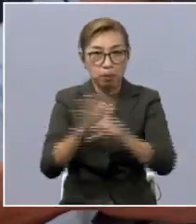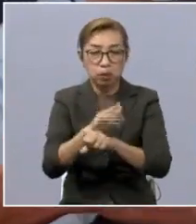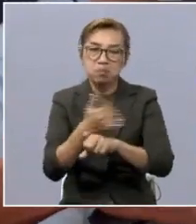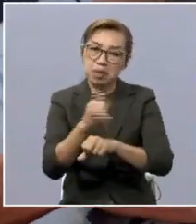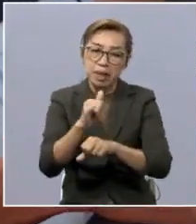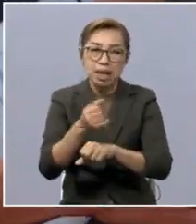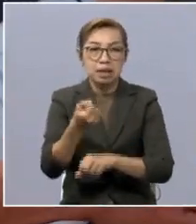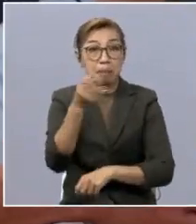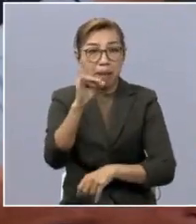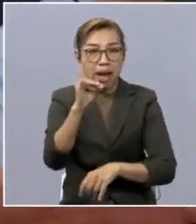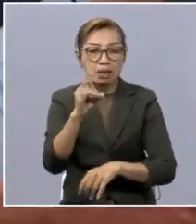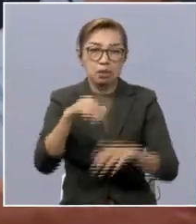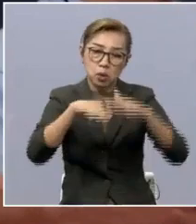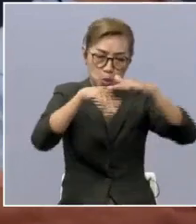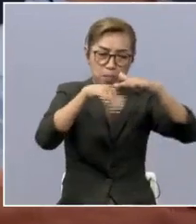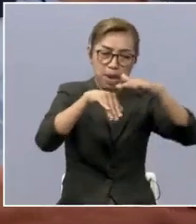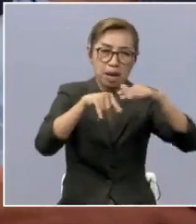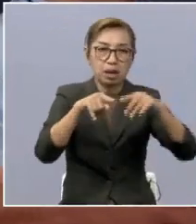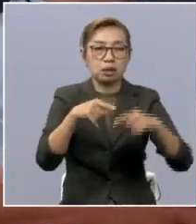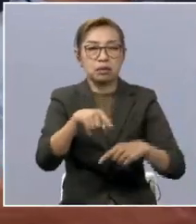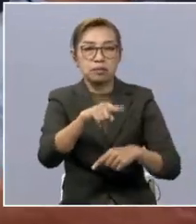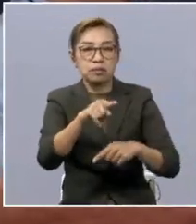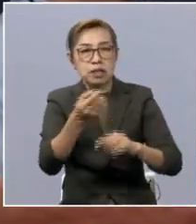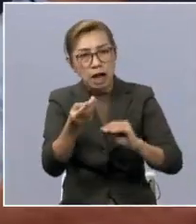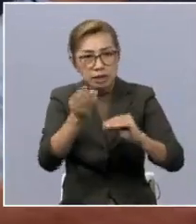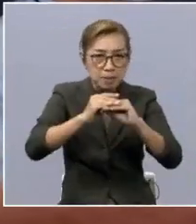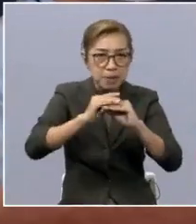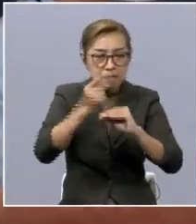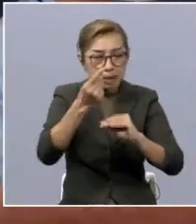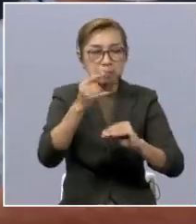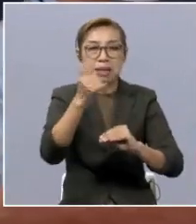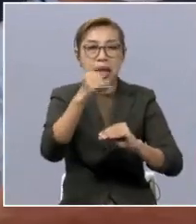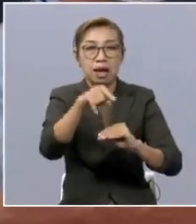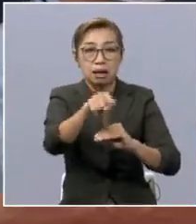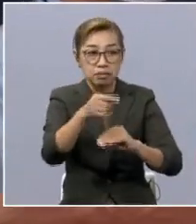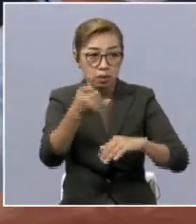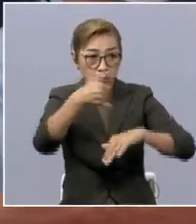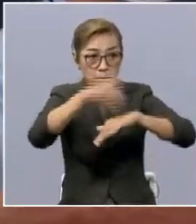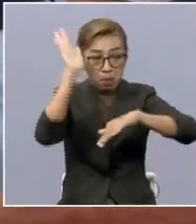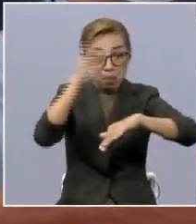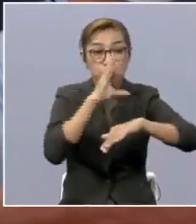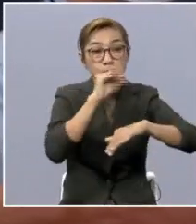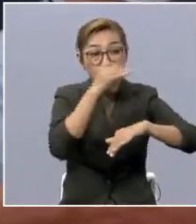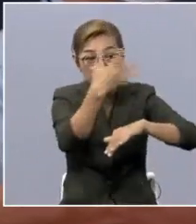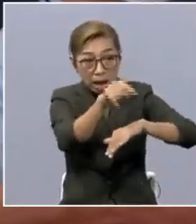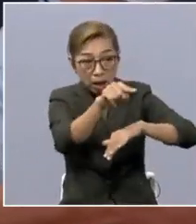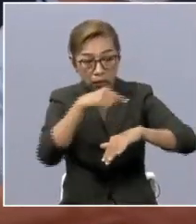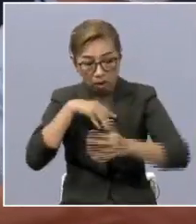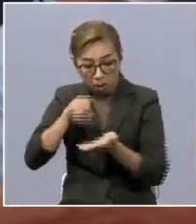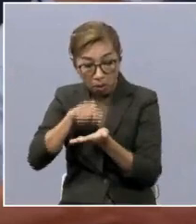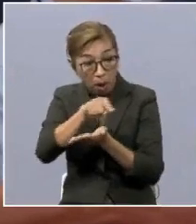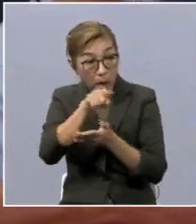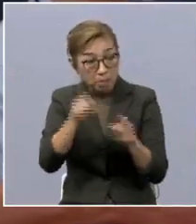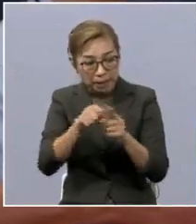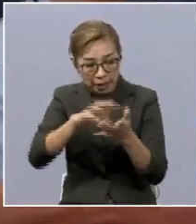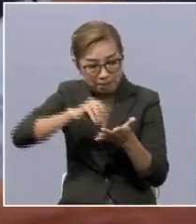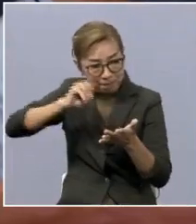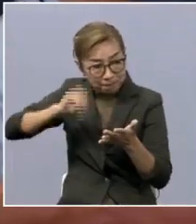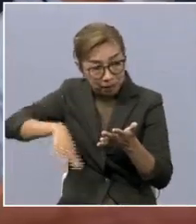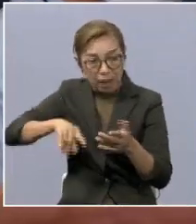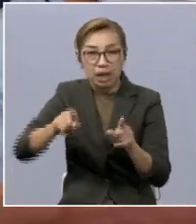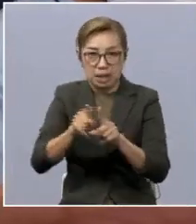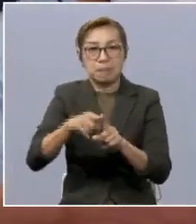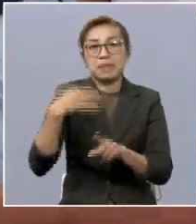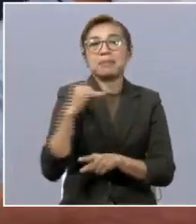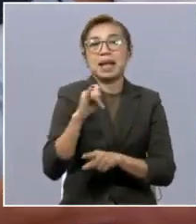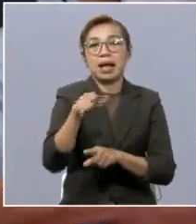ากมีข้อมูลซ้ำซ้อนก็จะถอนออกแต่ยืนยันว่าพร้อมเต็มที่เพราะมีการซักซ้อมมาแล้วและจะอภิปรายตามเวล